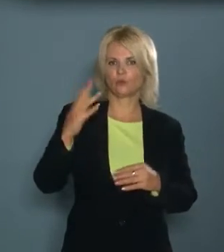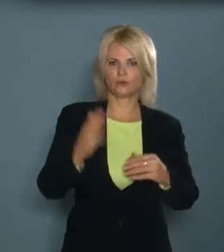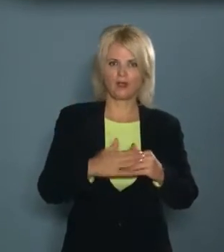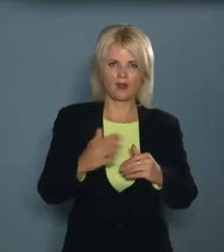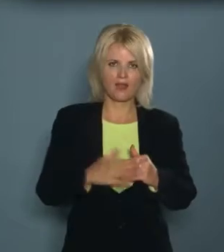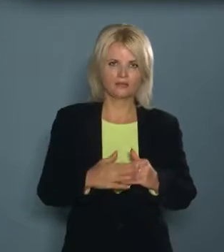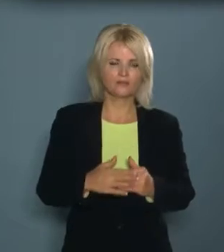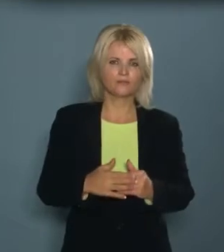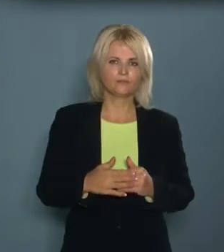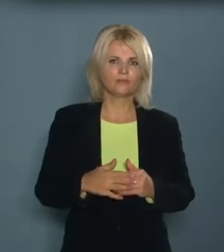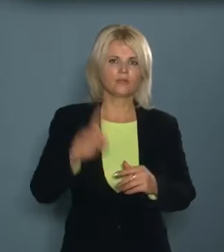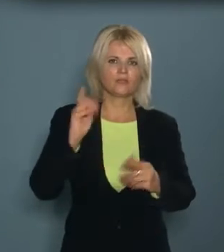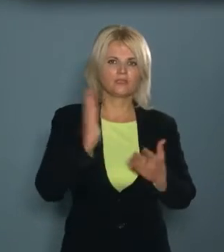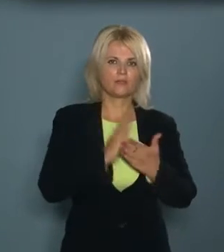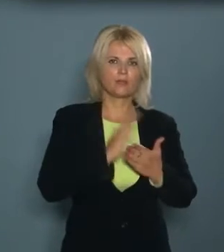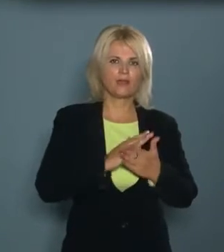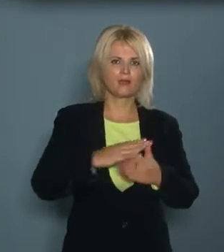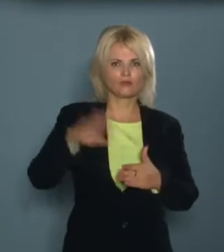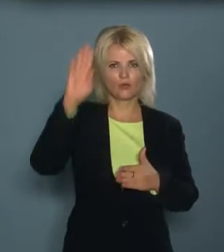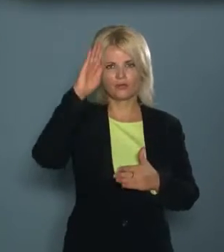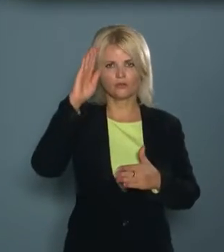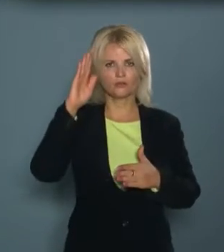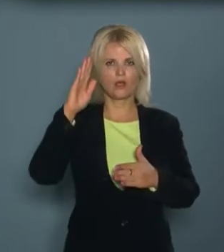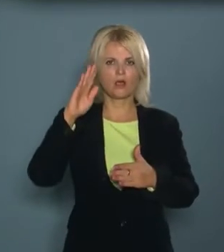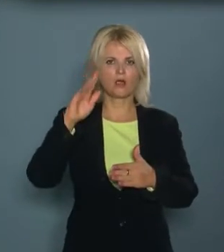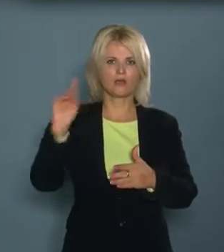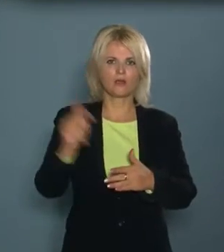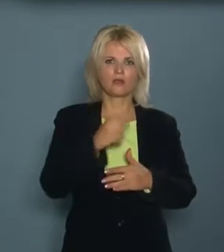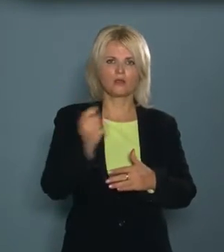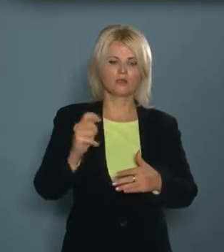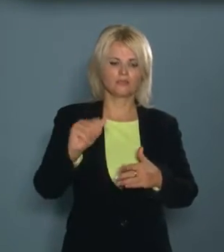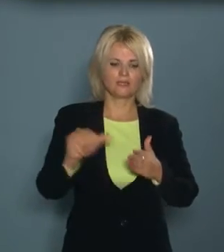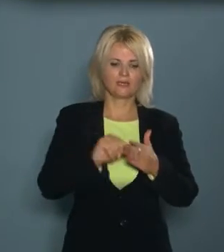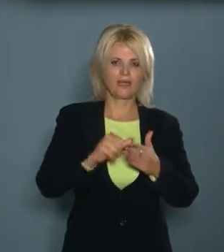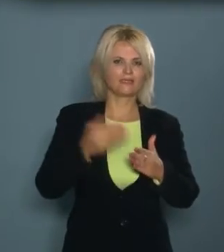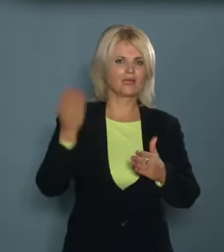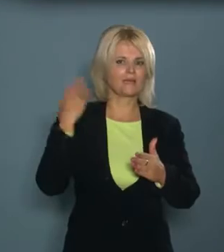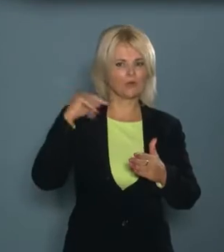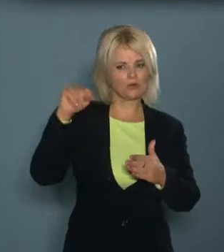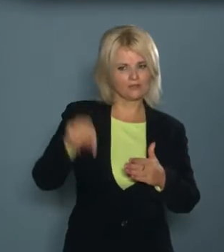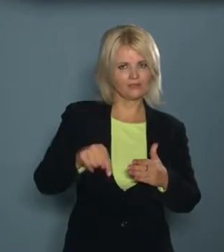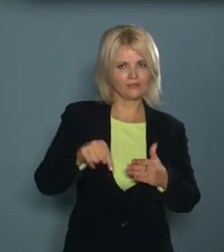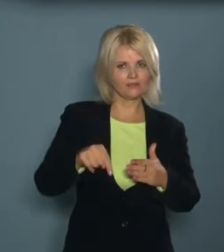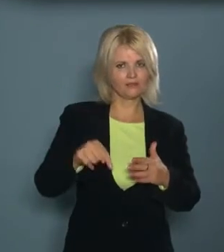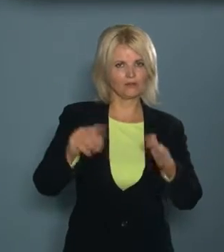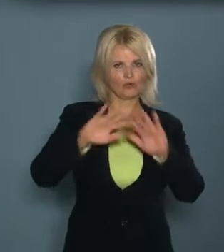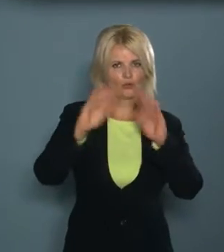Ám szabályszerű katonai összecsapásra csak egy alkalommal került sor, itt az egykori dombok között